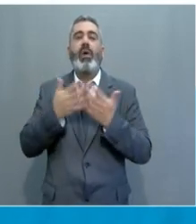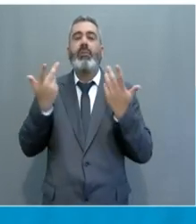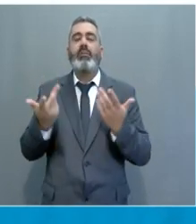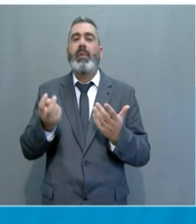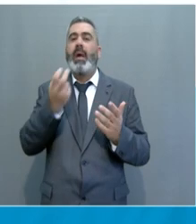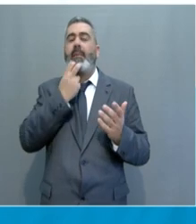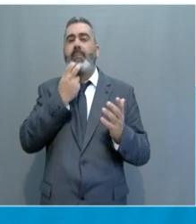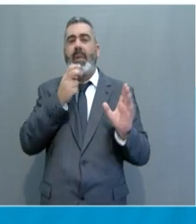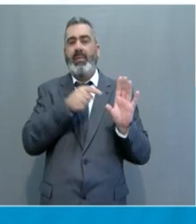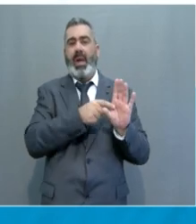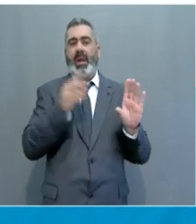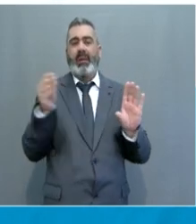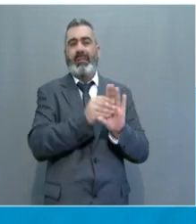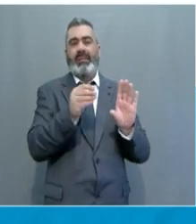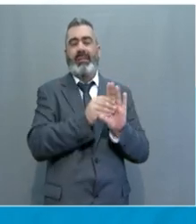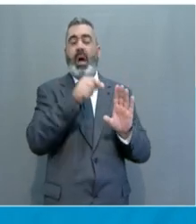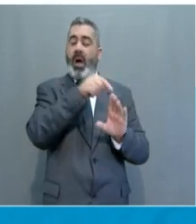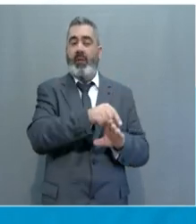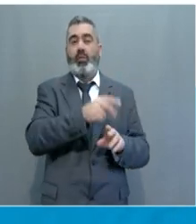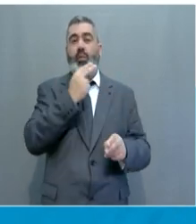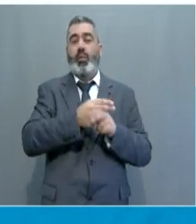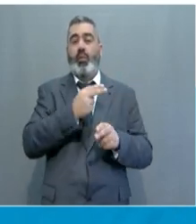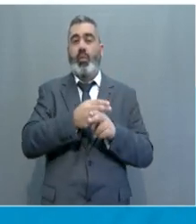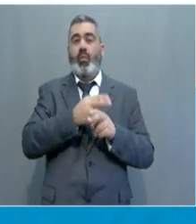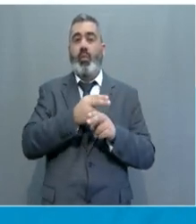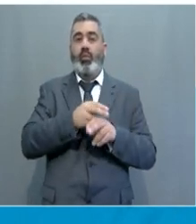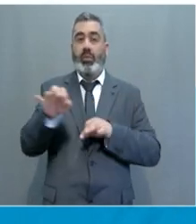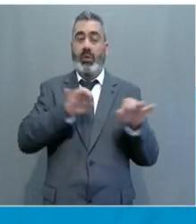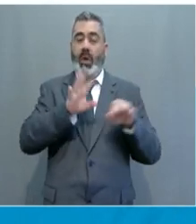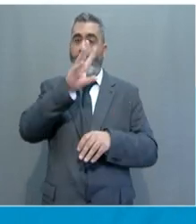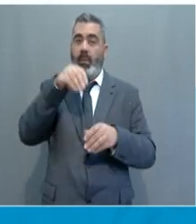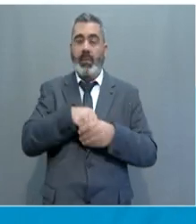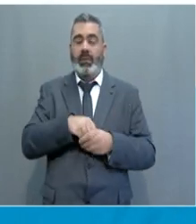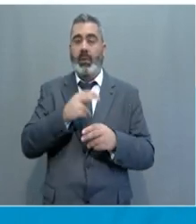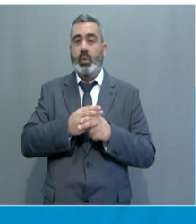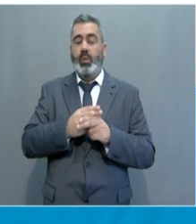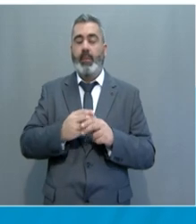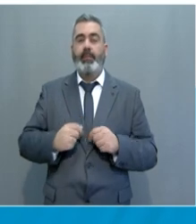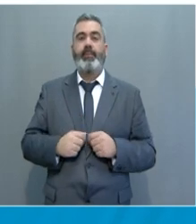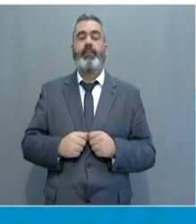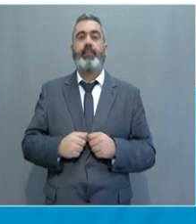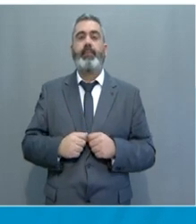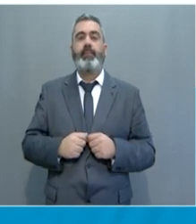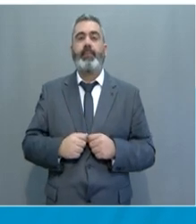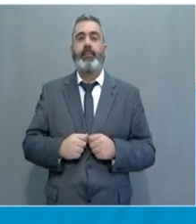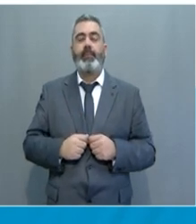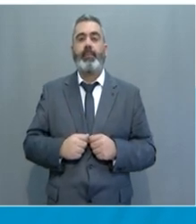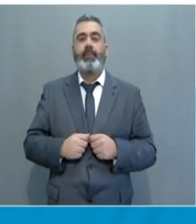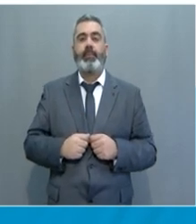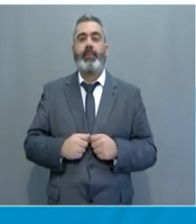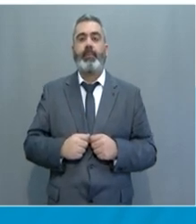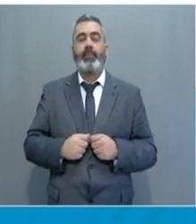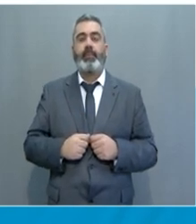ζήτησης της ηλεκτρικής ενέργειας, αυτό έχει μια ξεχωριστή σημασία. Βέβαια,